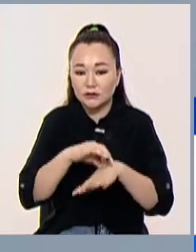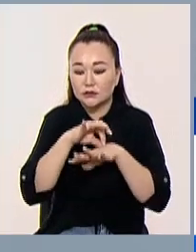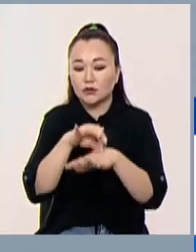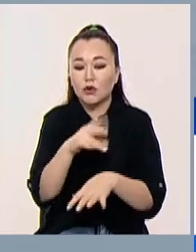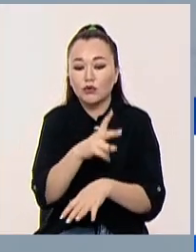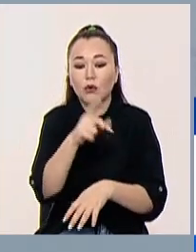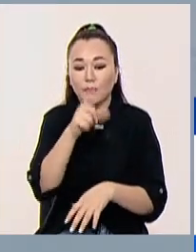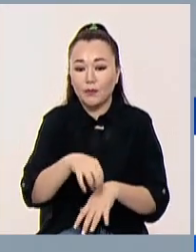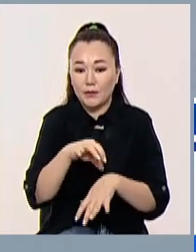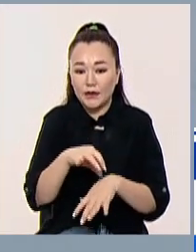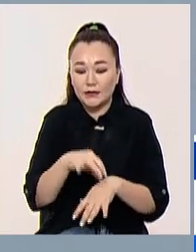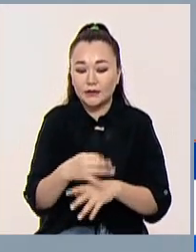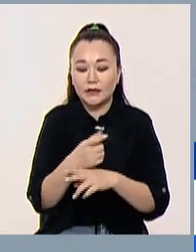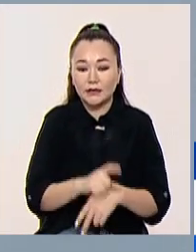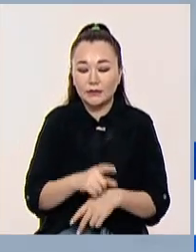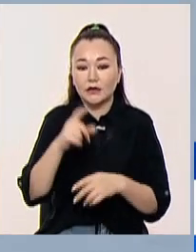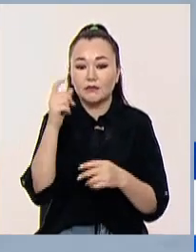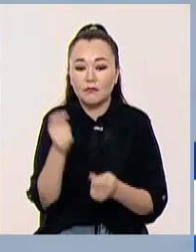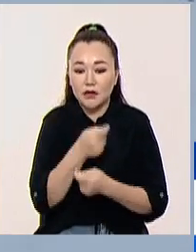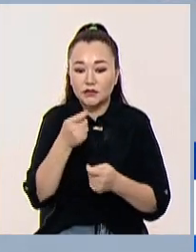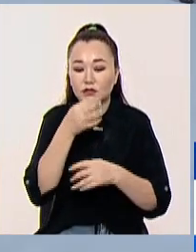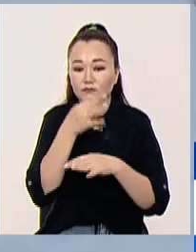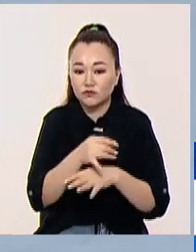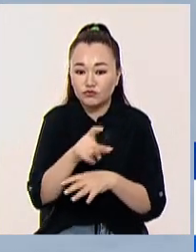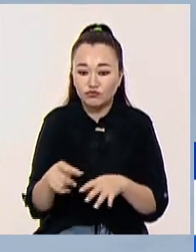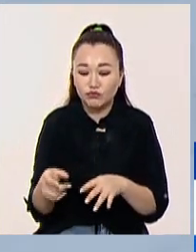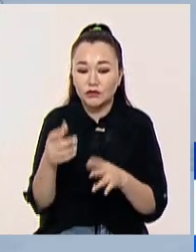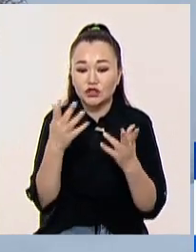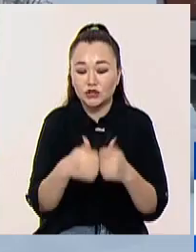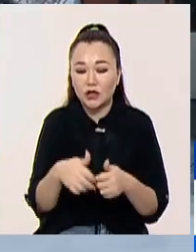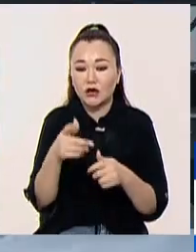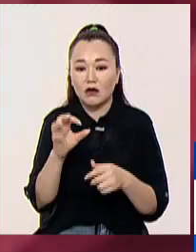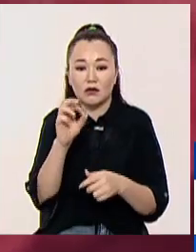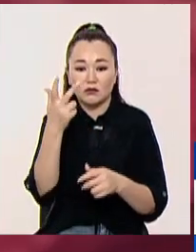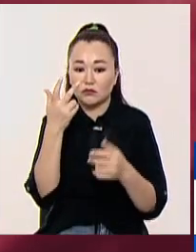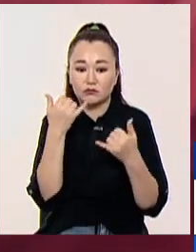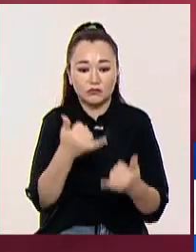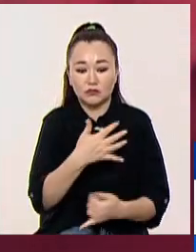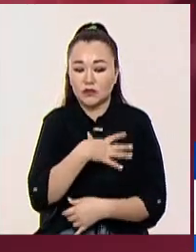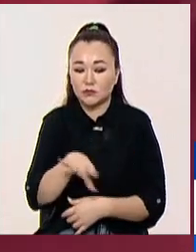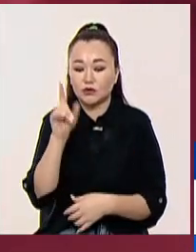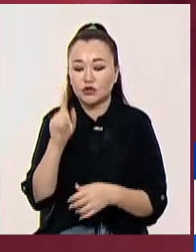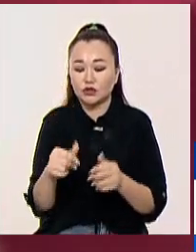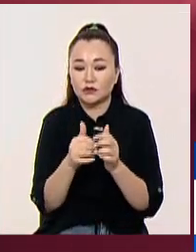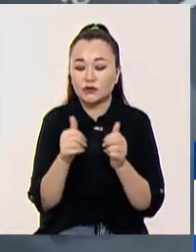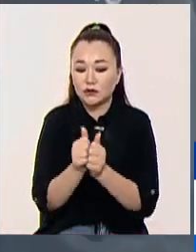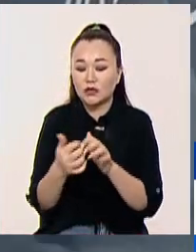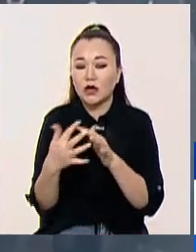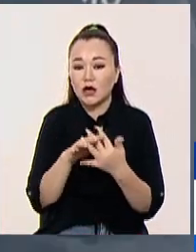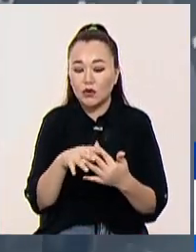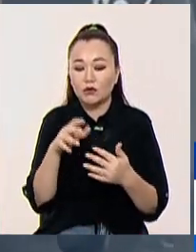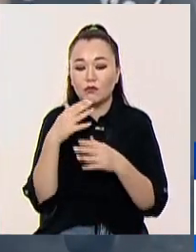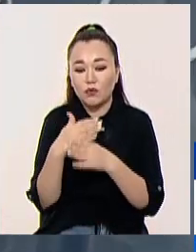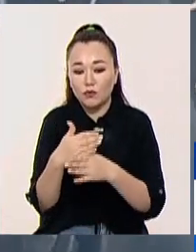ауруханадан. Ал жауаптылар адам саны аз болғандықтан аталған ауылдарға жедел жәрдем қарастырылмады дейді. Дейтұрғанмен көрші ауылдың мейірбекесіне